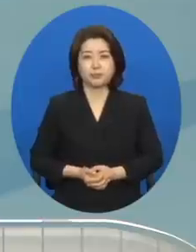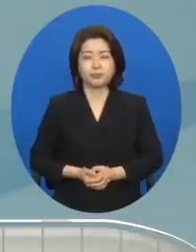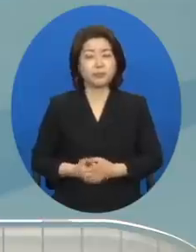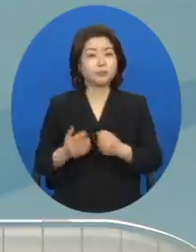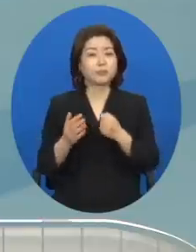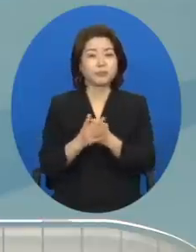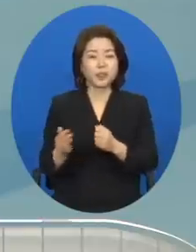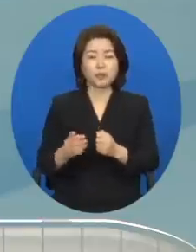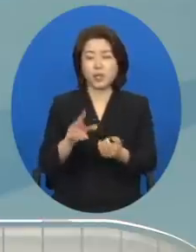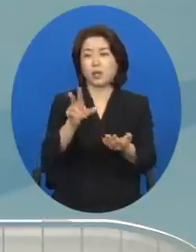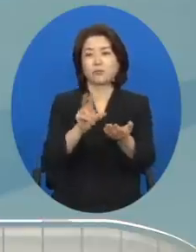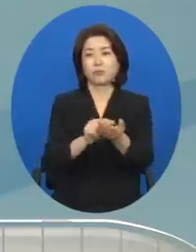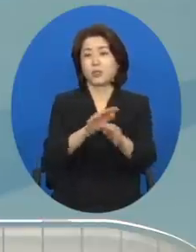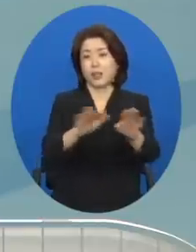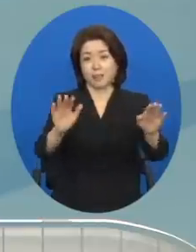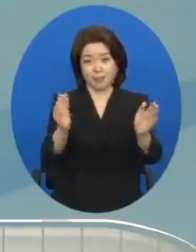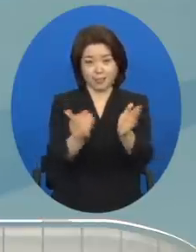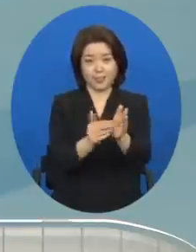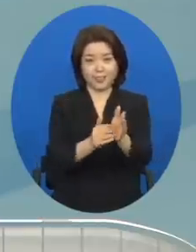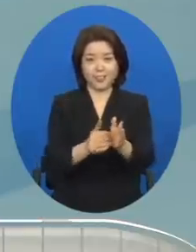그래서 그냥 문제가 해결됐다는